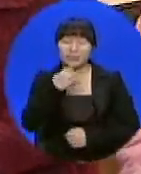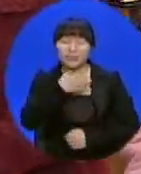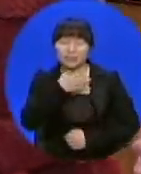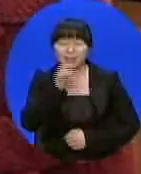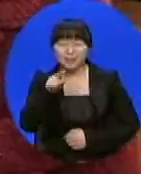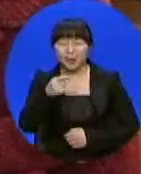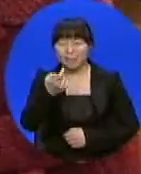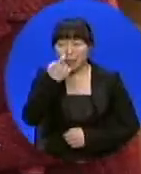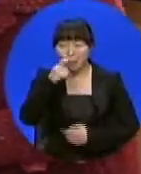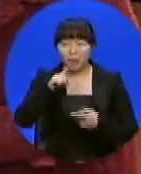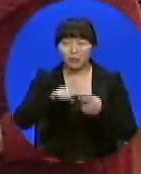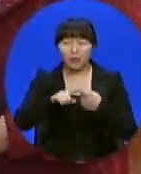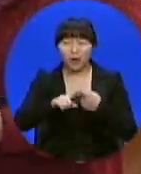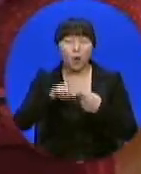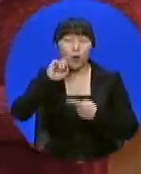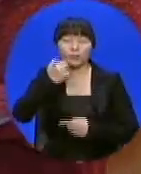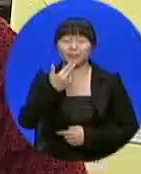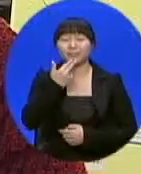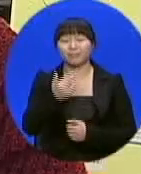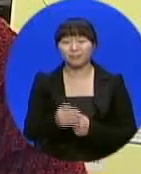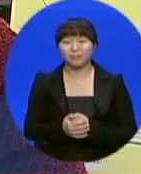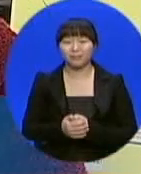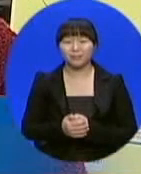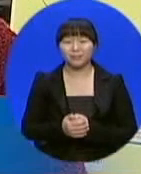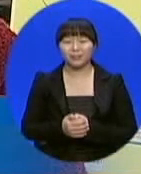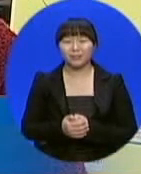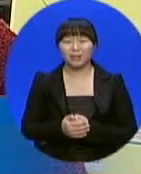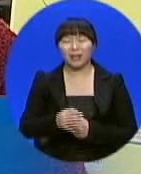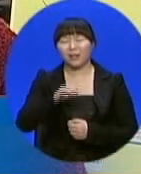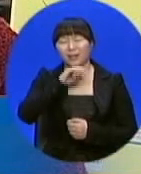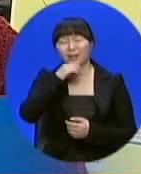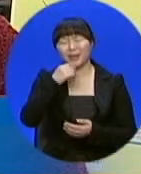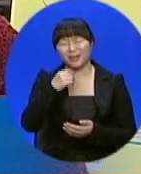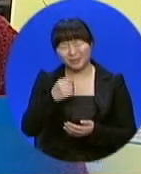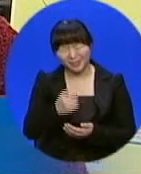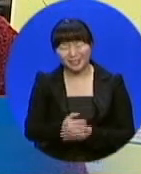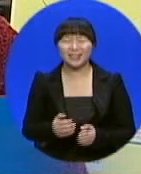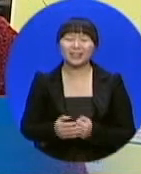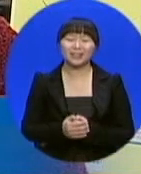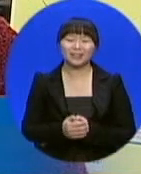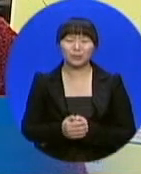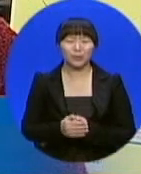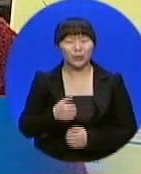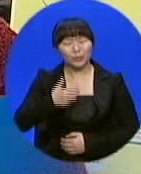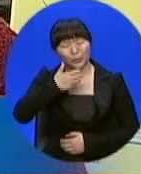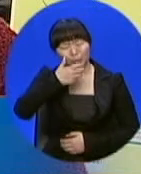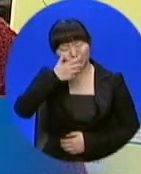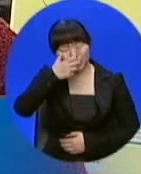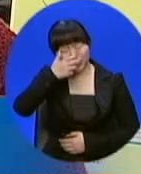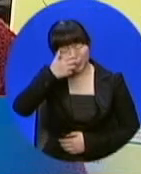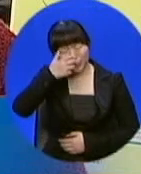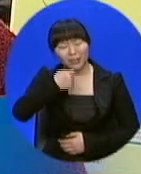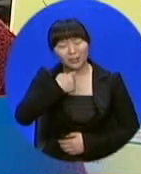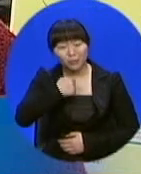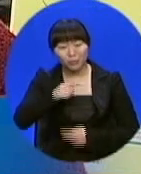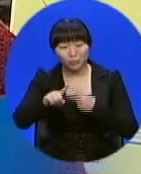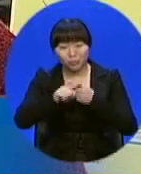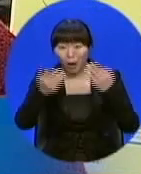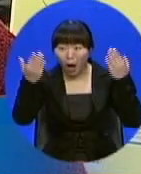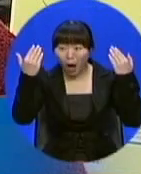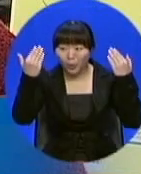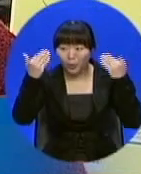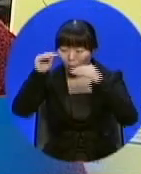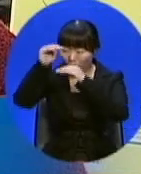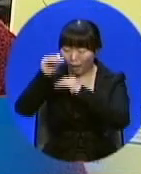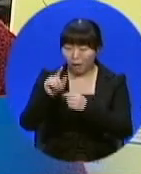아무런 걸림돌이 되지 않았습니다. 감격스럽죠. 아니 꿈에나 그리던 중학교 과정을